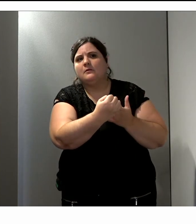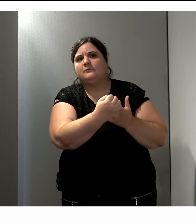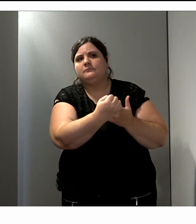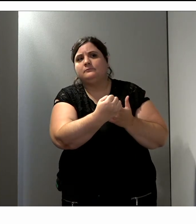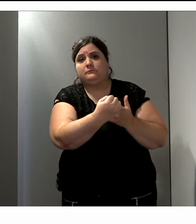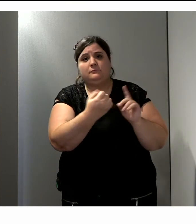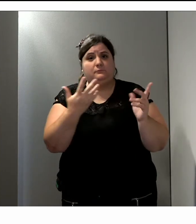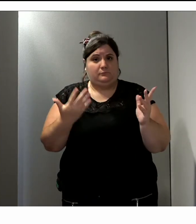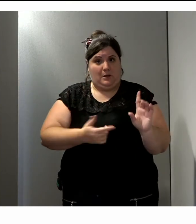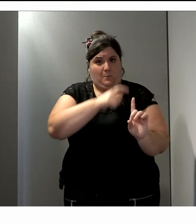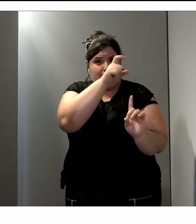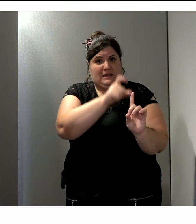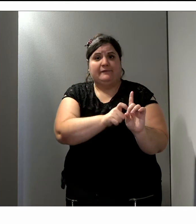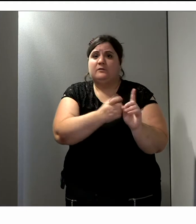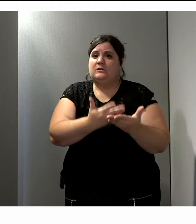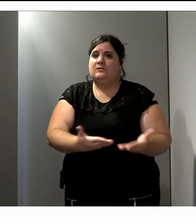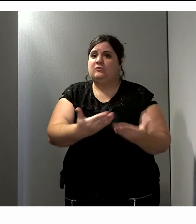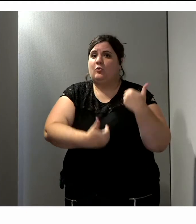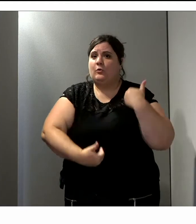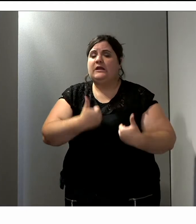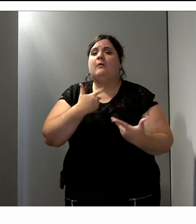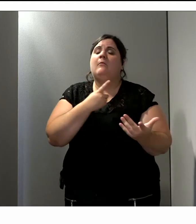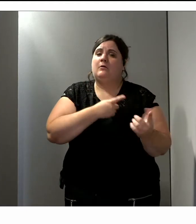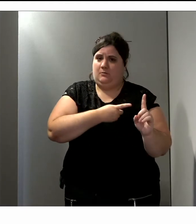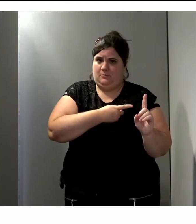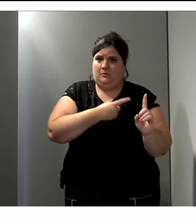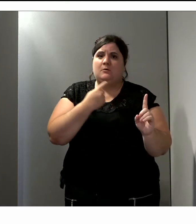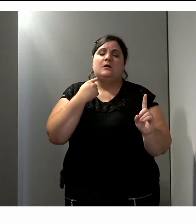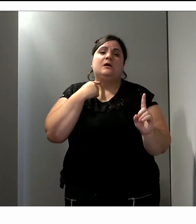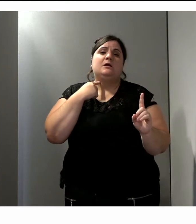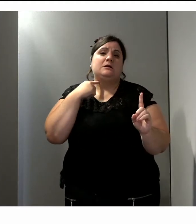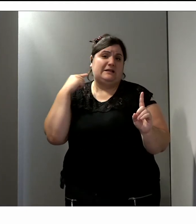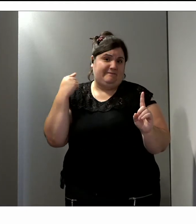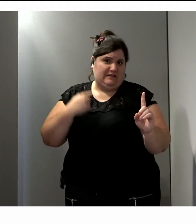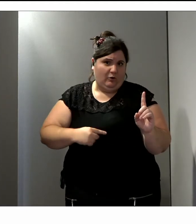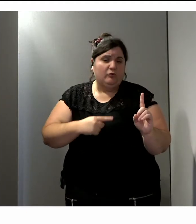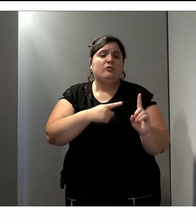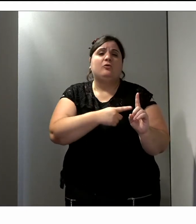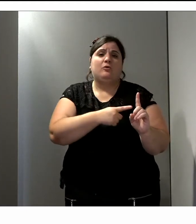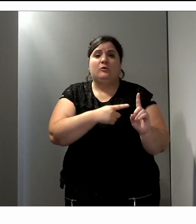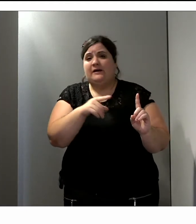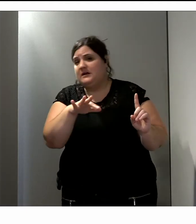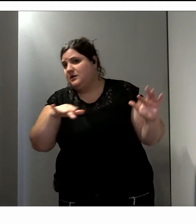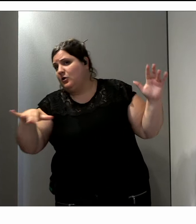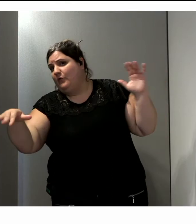la déficience de la personne handicapée et l'interaction de la déficience de la personne handicapée